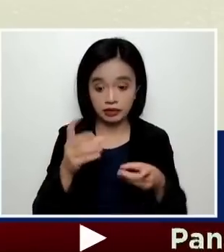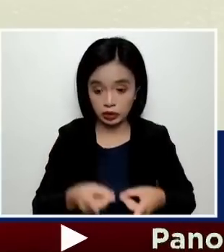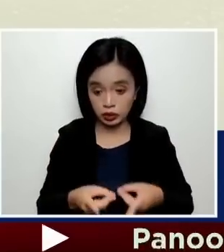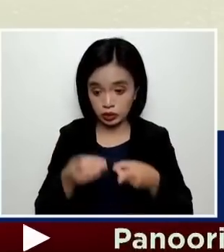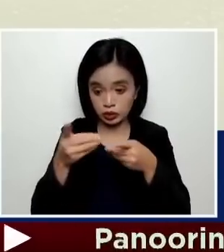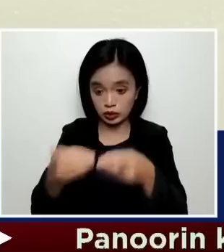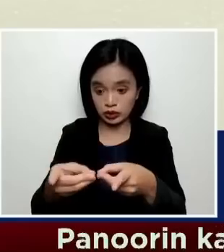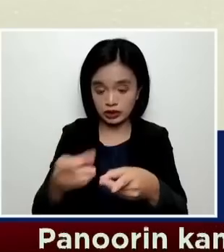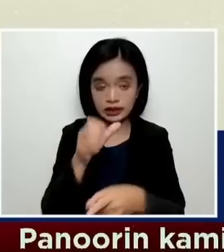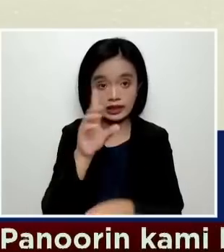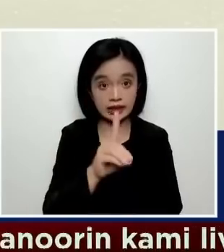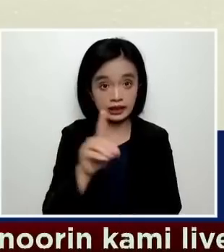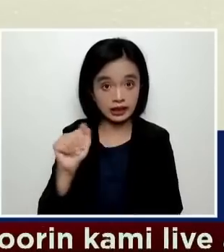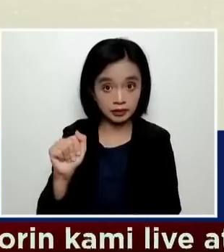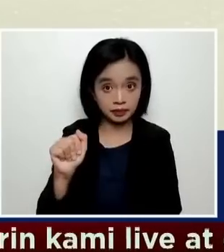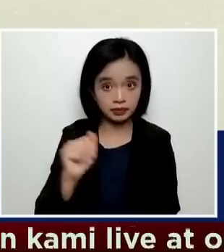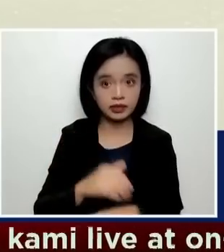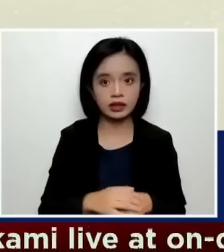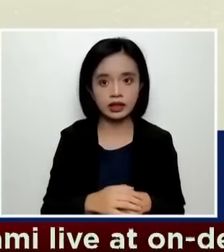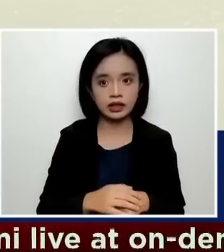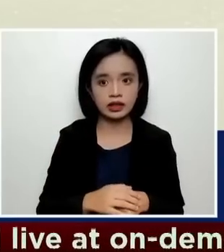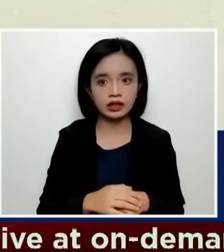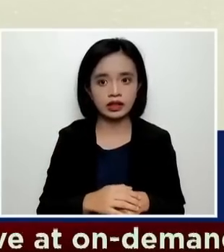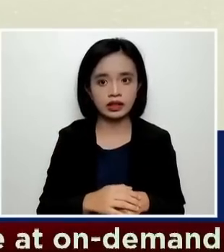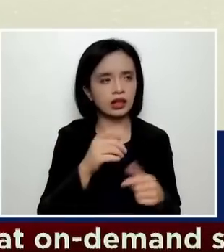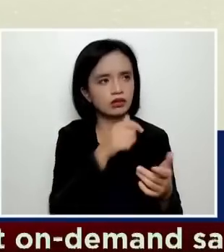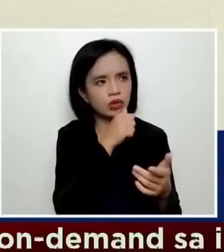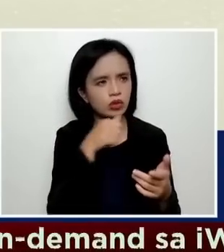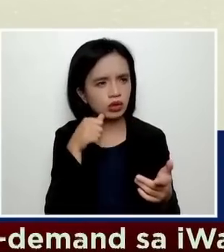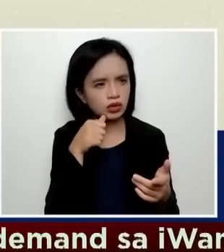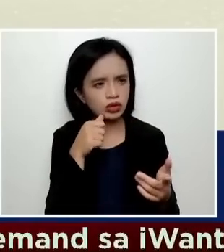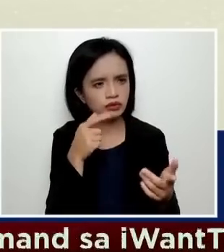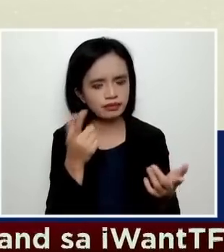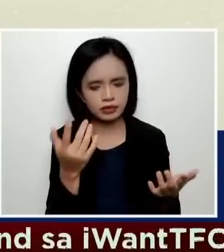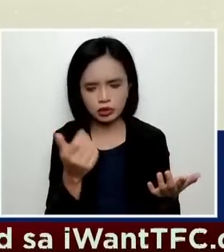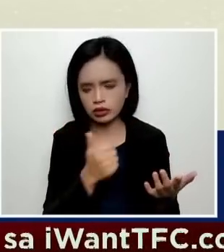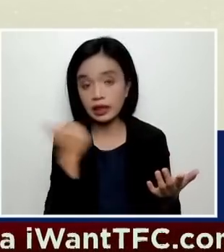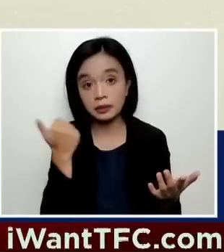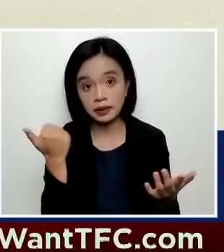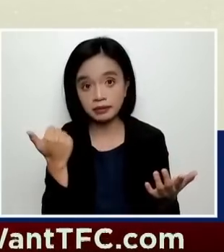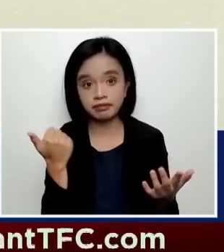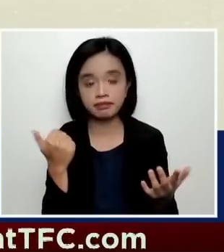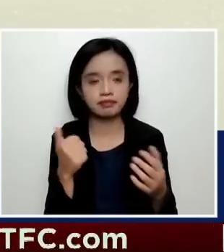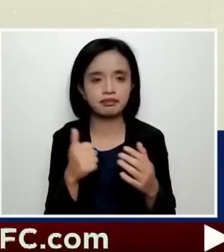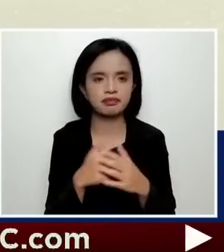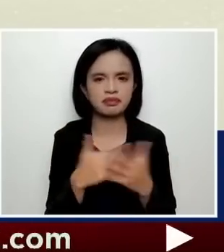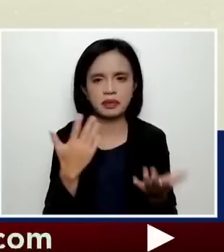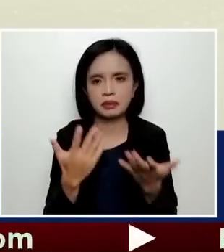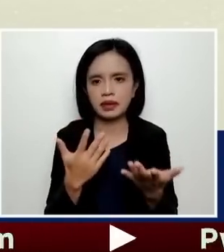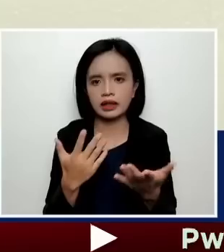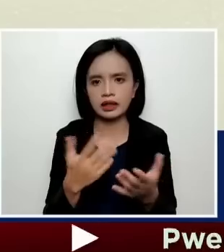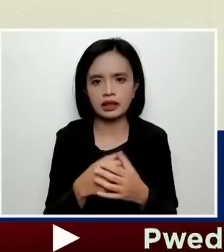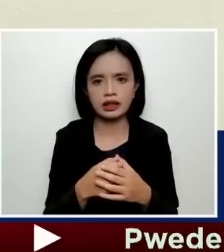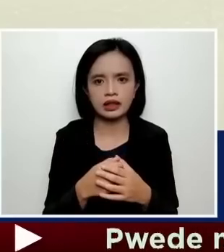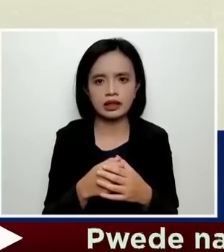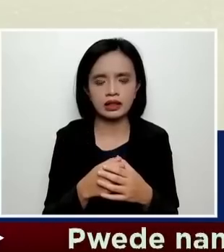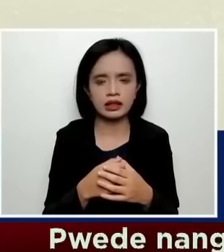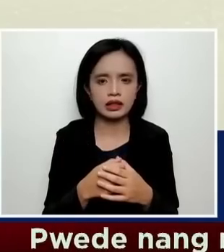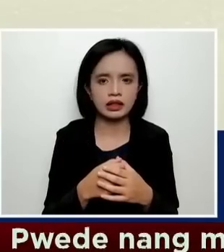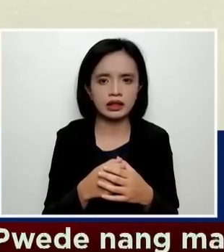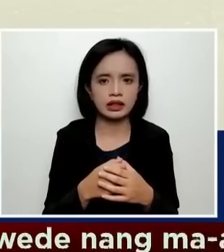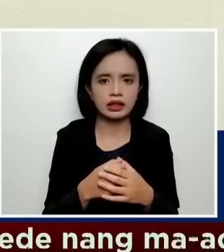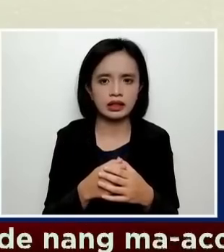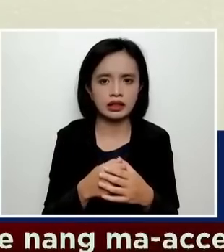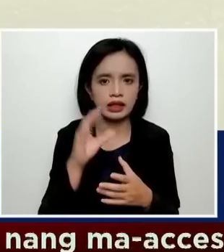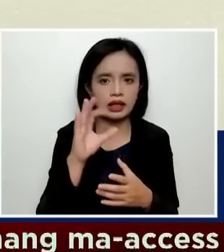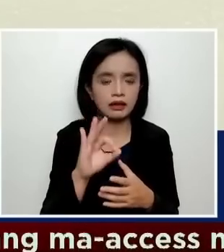of Agriculture, from agriculture to other institution, maybe FTI, then from FTI